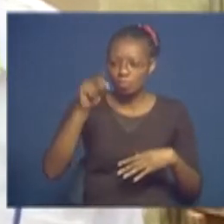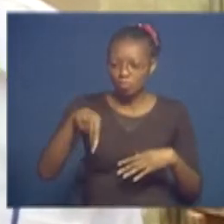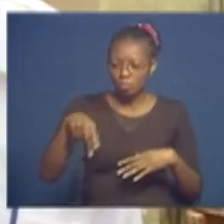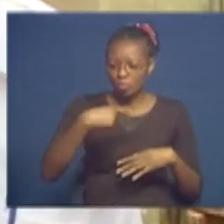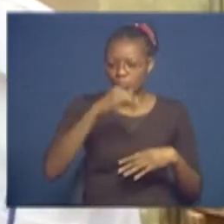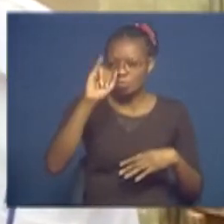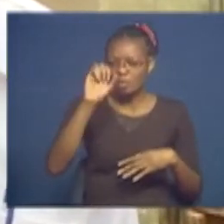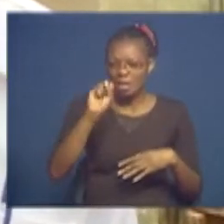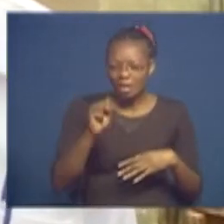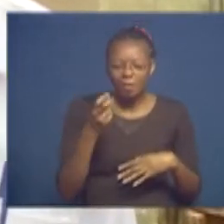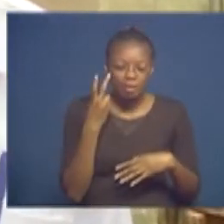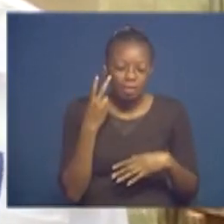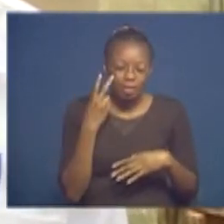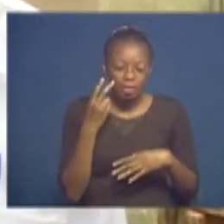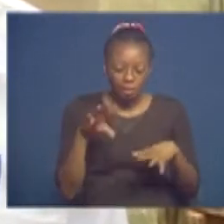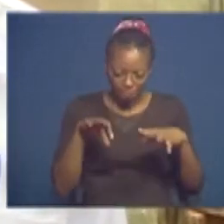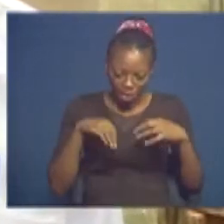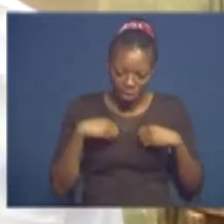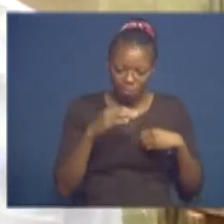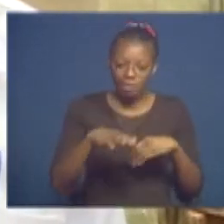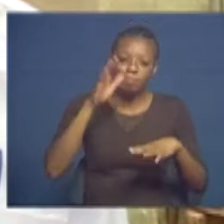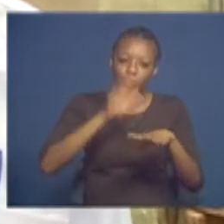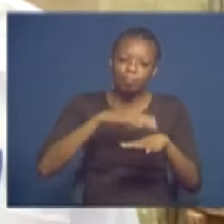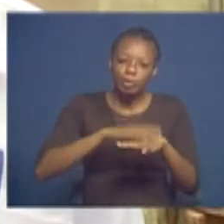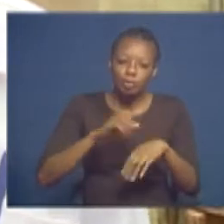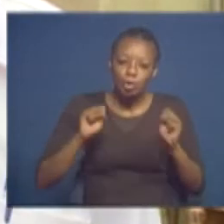kutolewa kama varieties na KFIS, tulichukua hizi mboga,